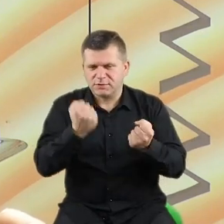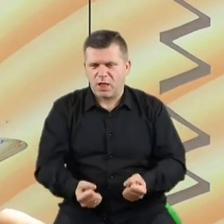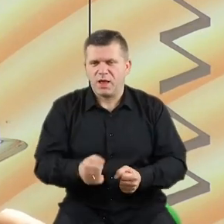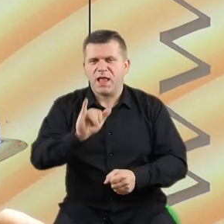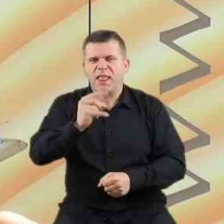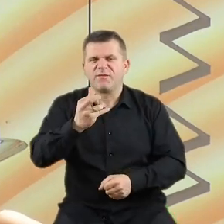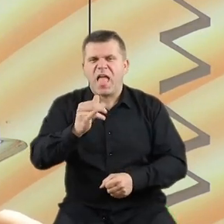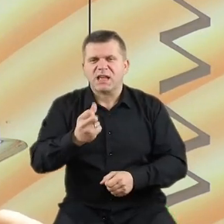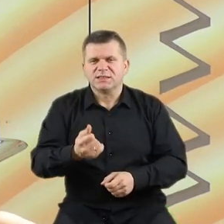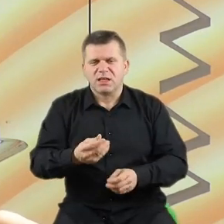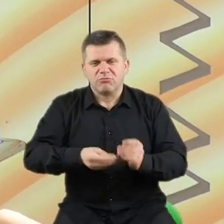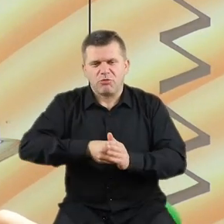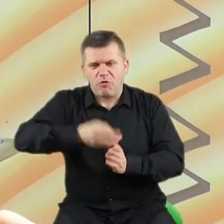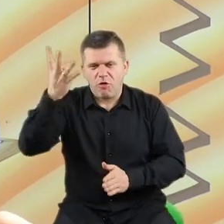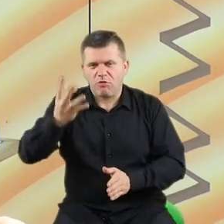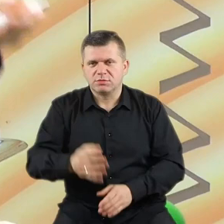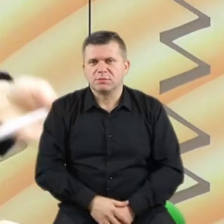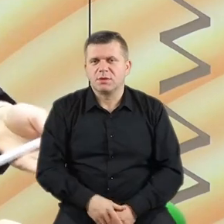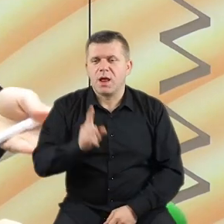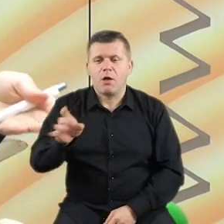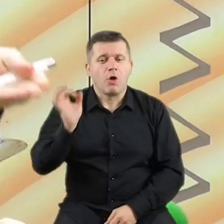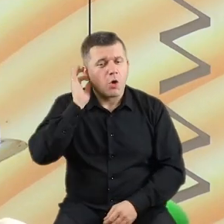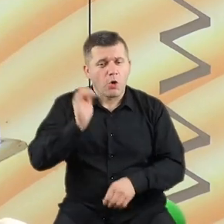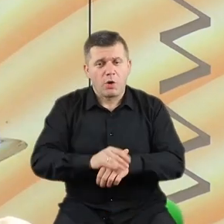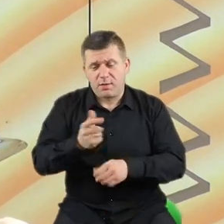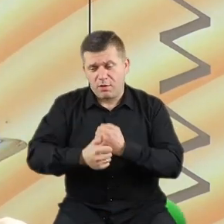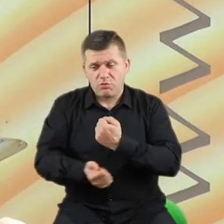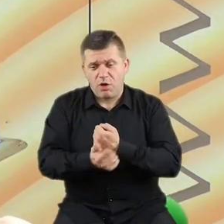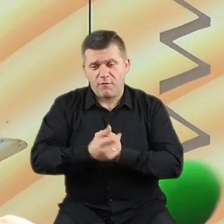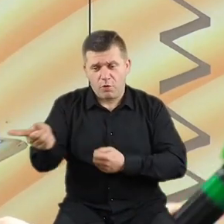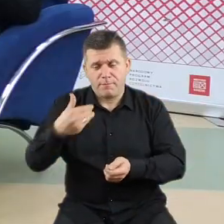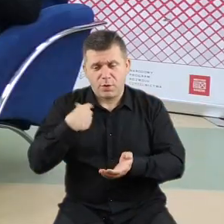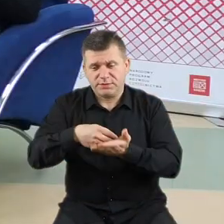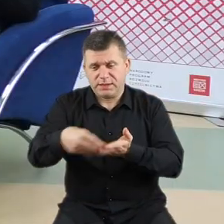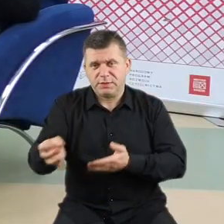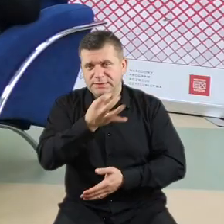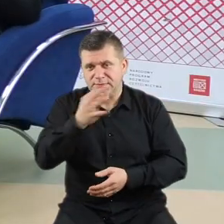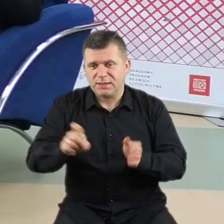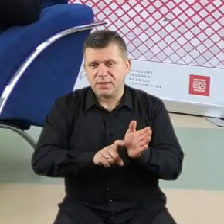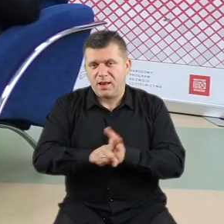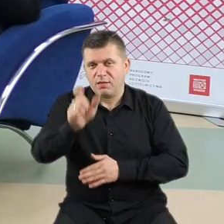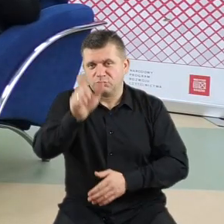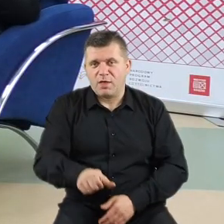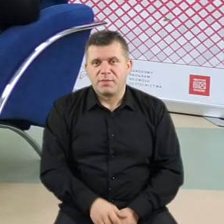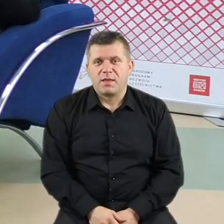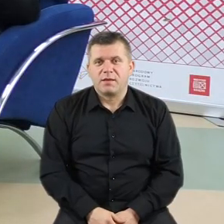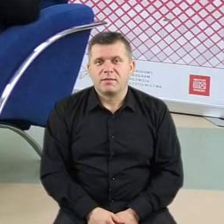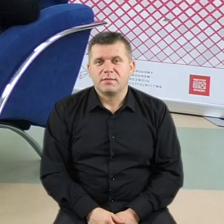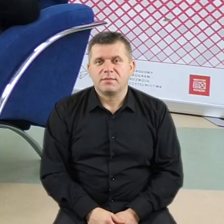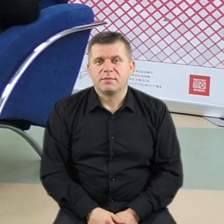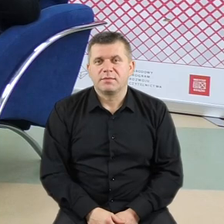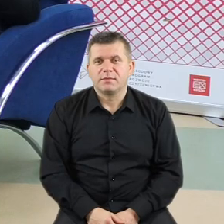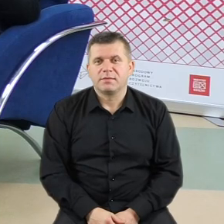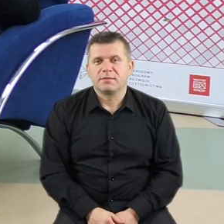jest inflacja, więc tak to jest. Ale tu koleżanka jest żywym dowodem na to, że zapłaciła. Specjalnie dla ciebie. Albo przynajmniej